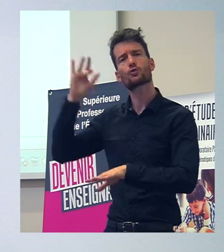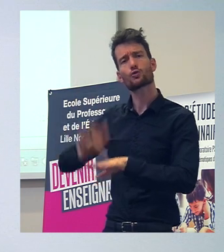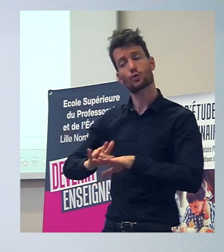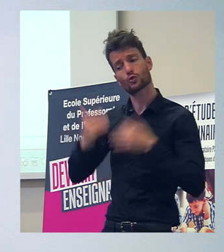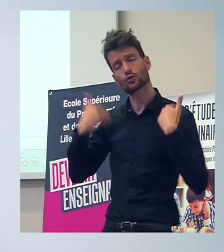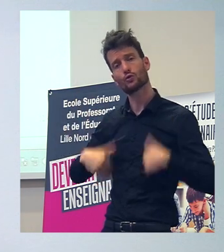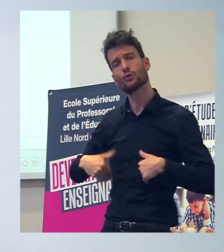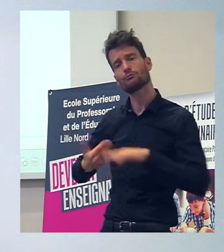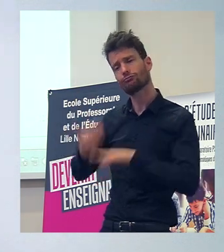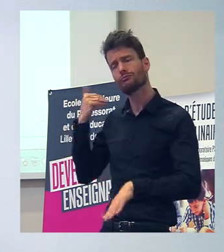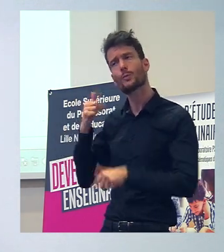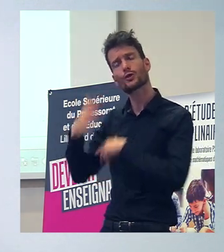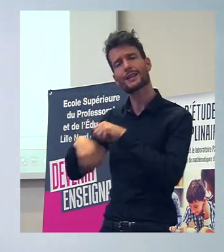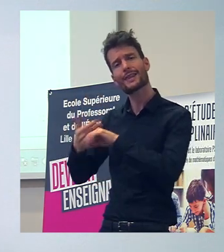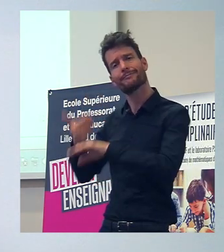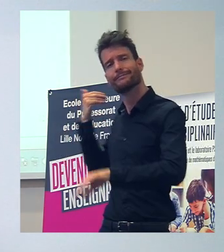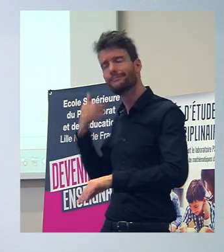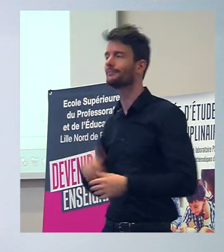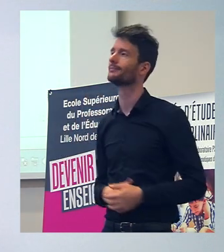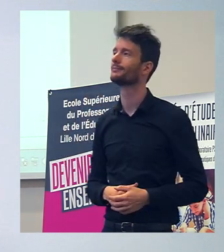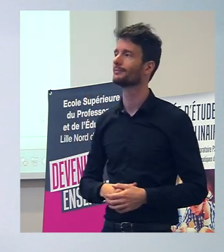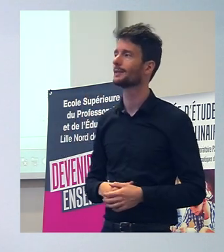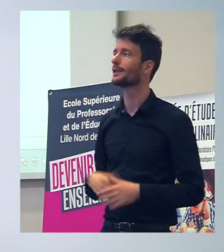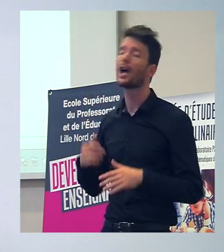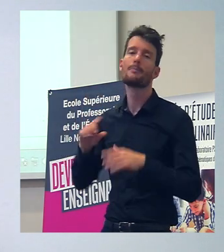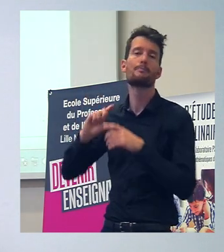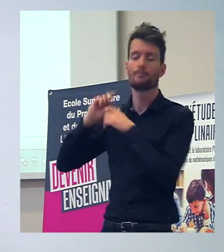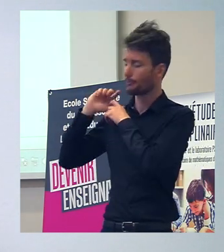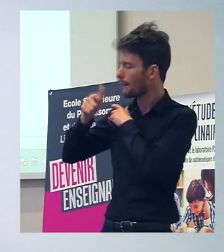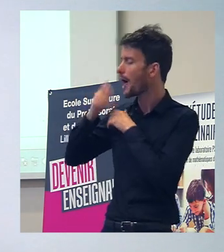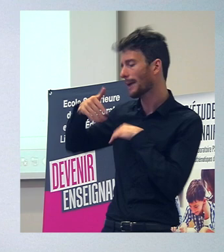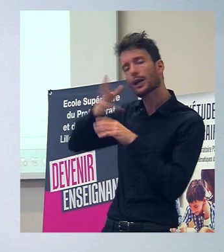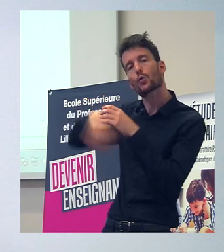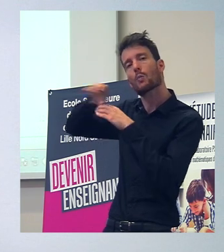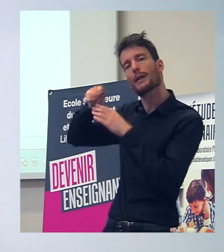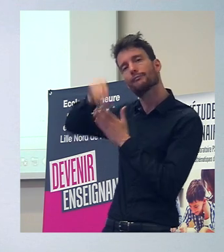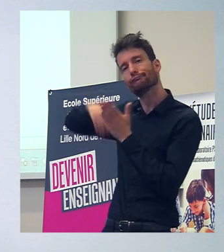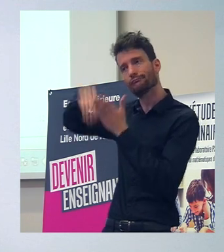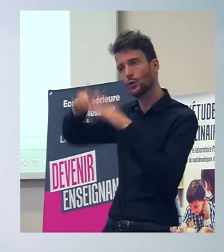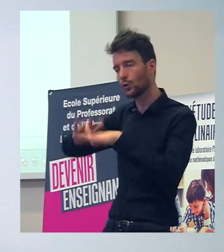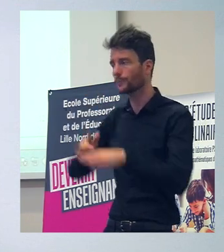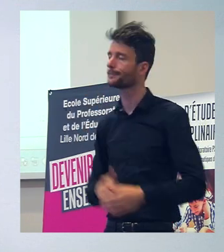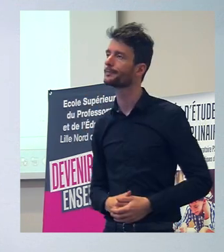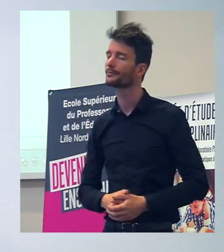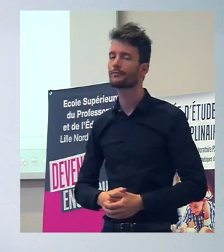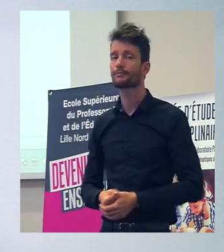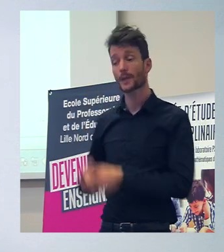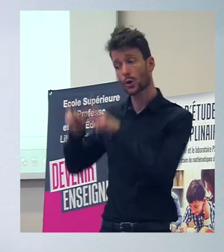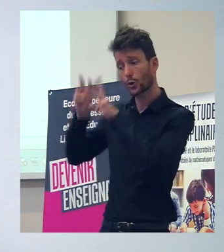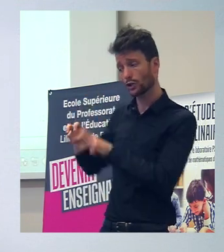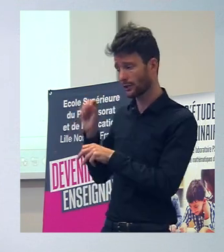j'ai entreprise il y a quelques années et que j'ai complétée par la suite. Et donc, dans cette